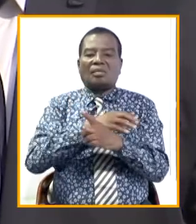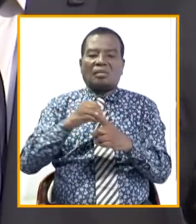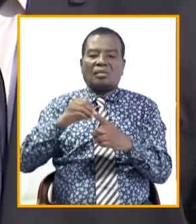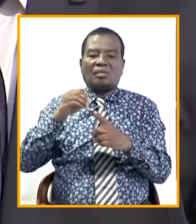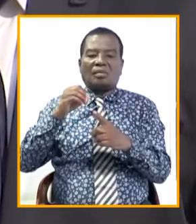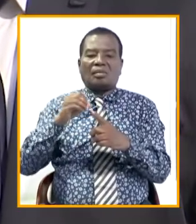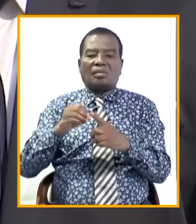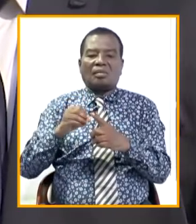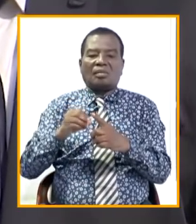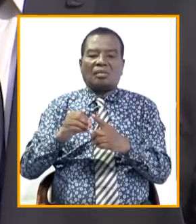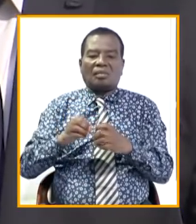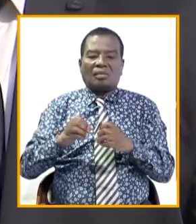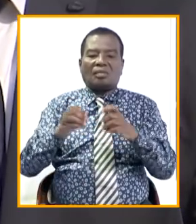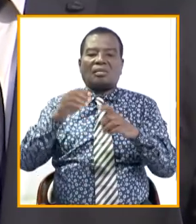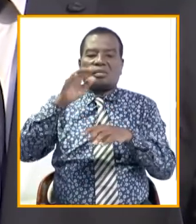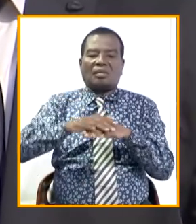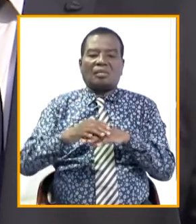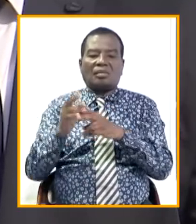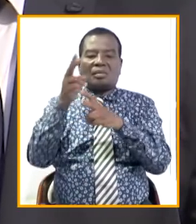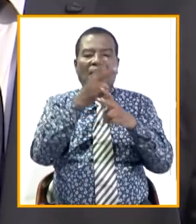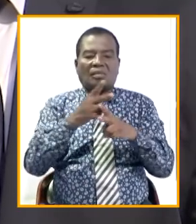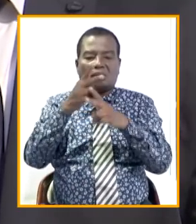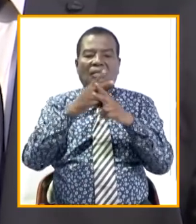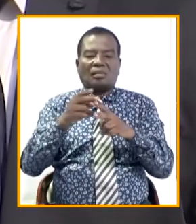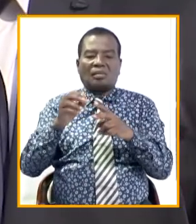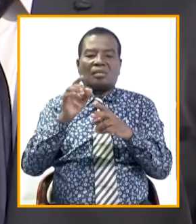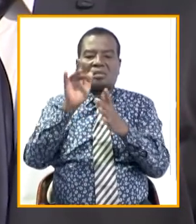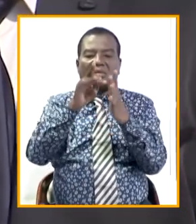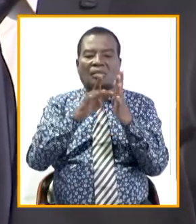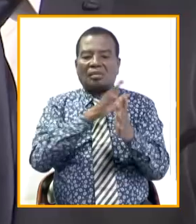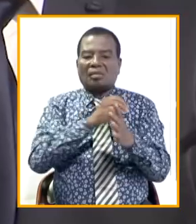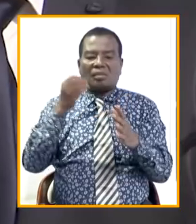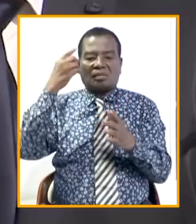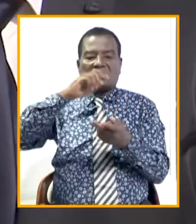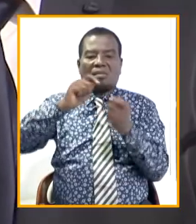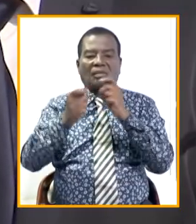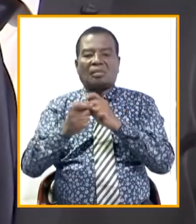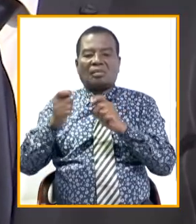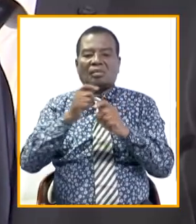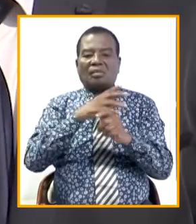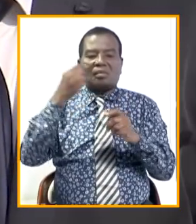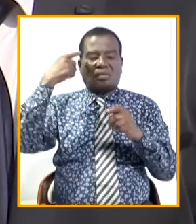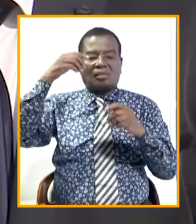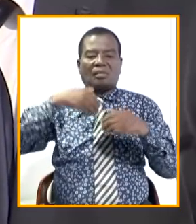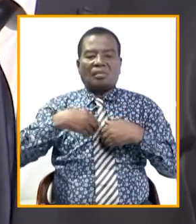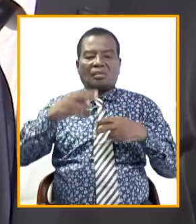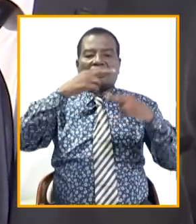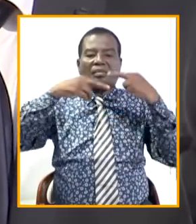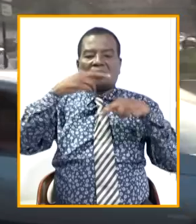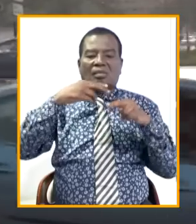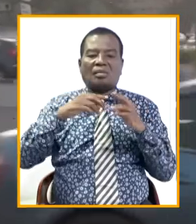être pilotés sur un superviseur, sur un ordinateur et avec la main pour moduler l'éclairage et pour avoir un retour pour tout ce qui